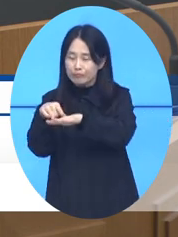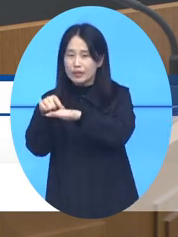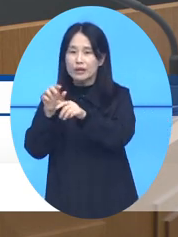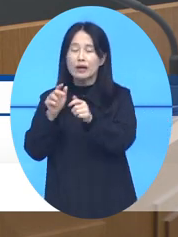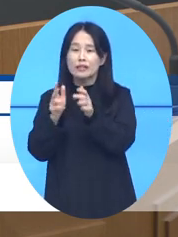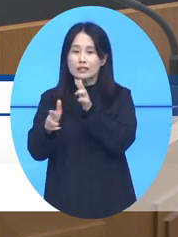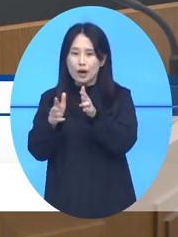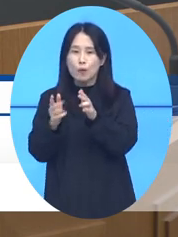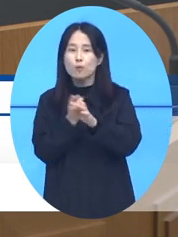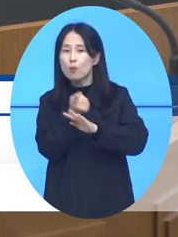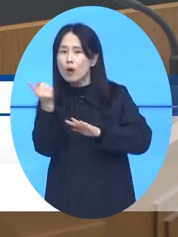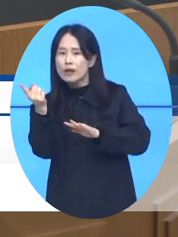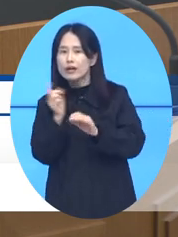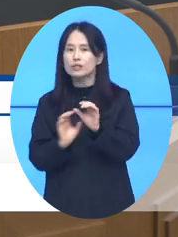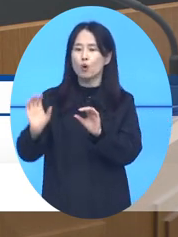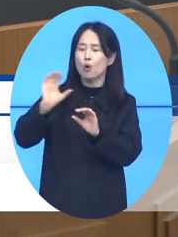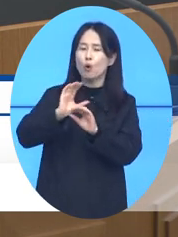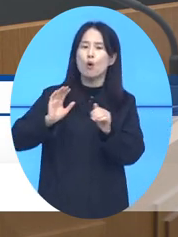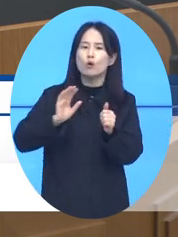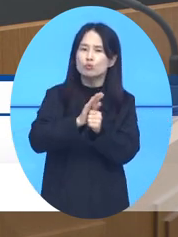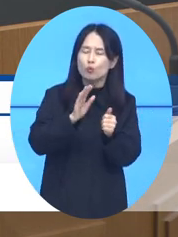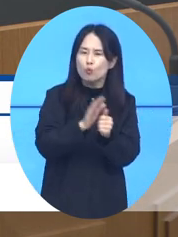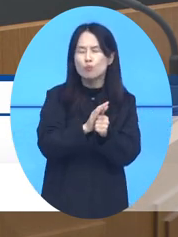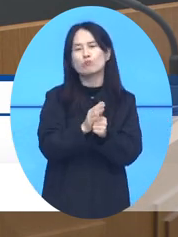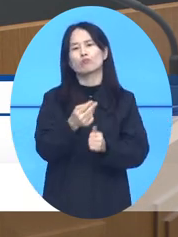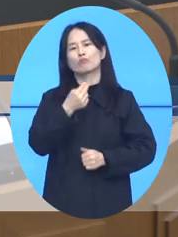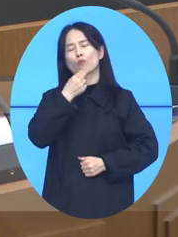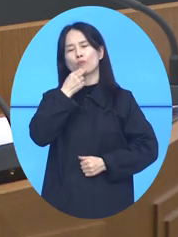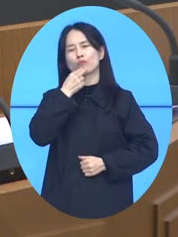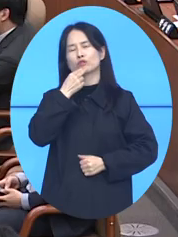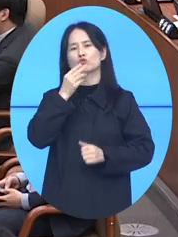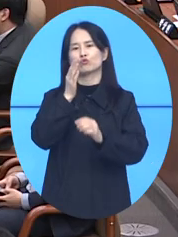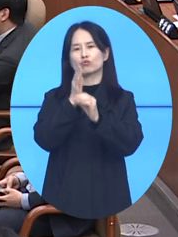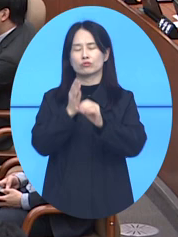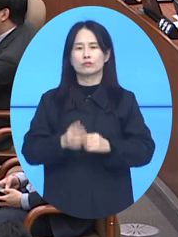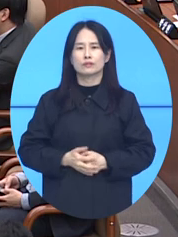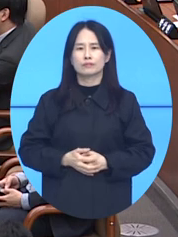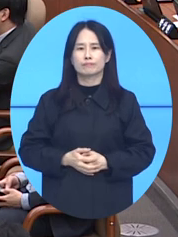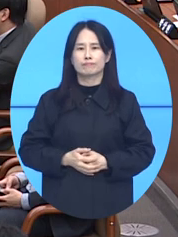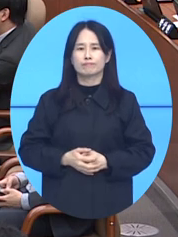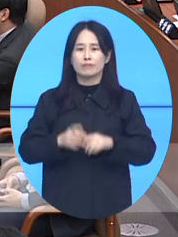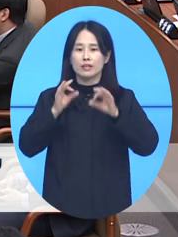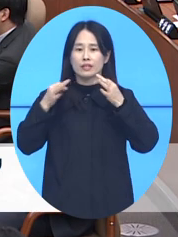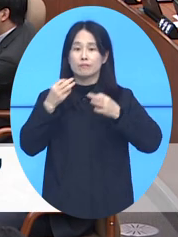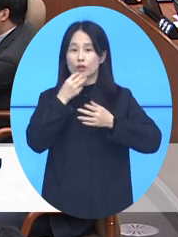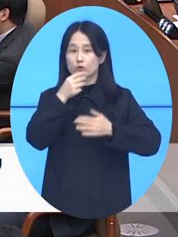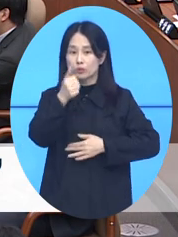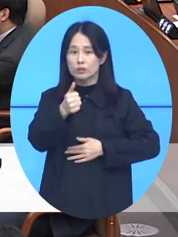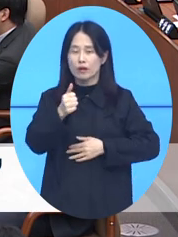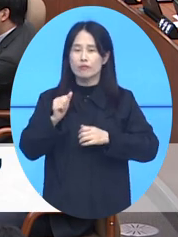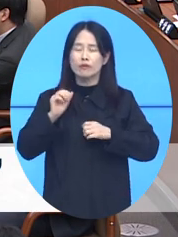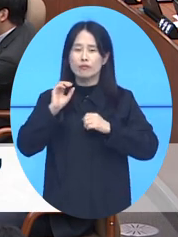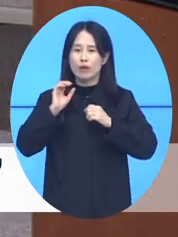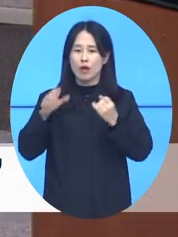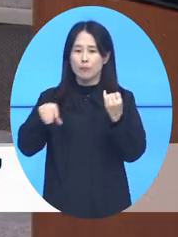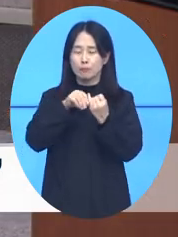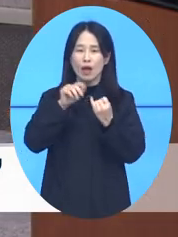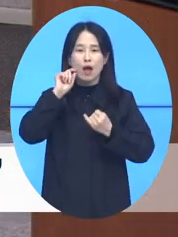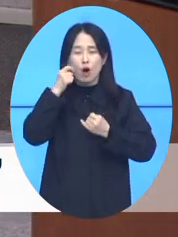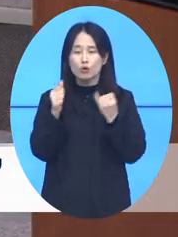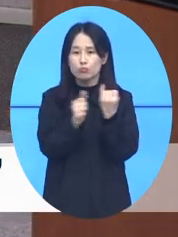사업 외에 추가적인 지원이 전무한 실정입니다. 김동연 경기도지사는 난임부부 지원을